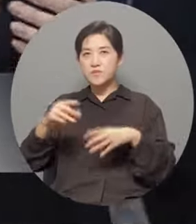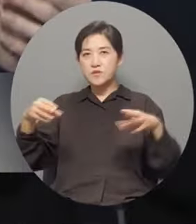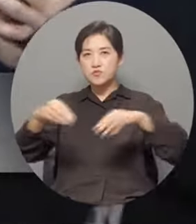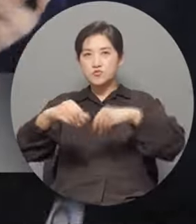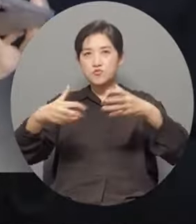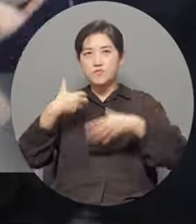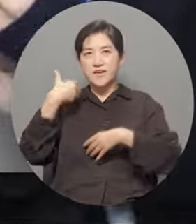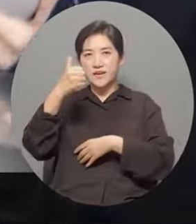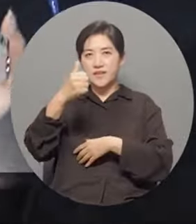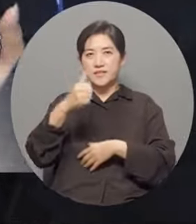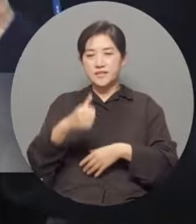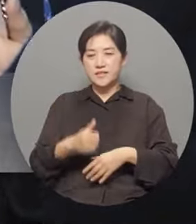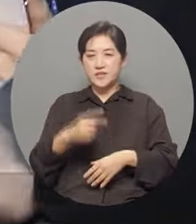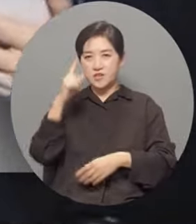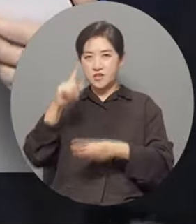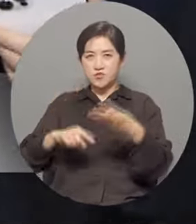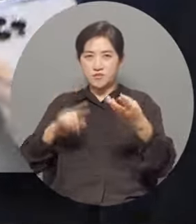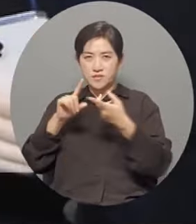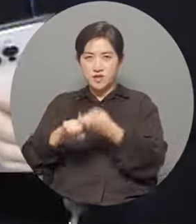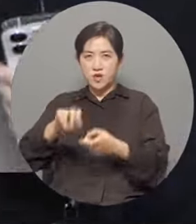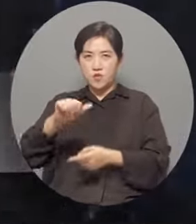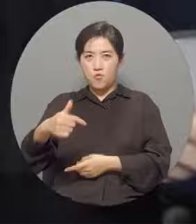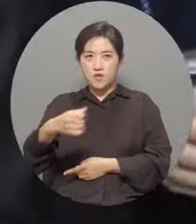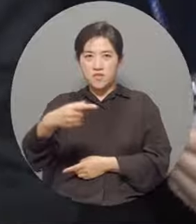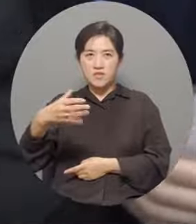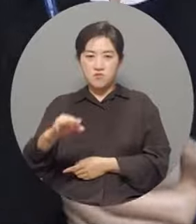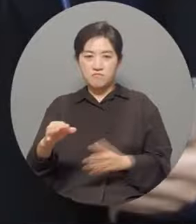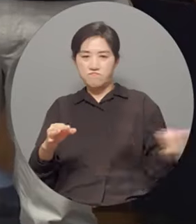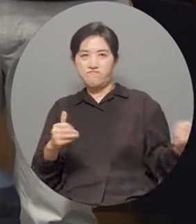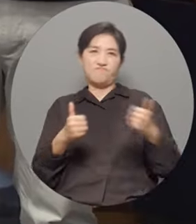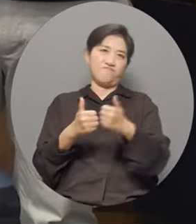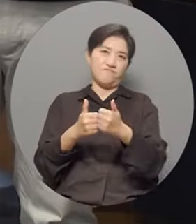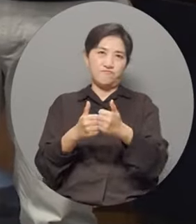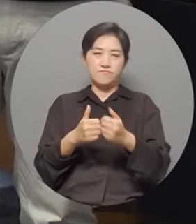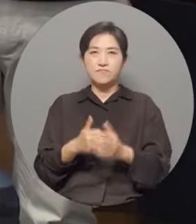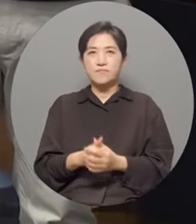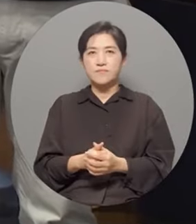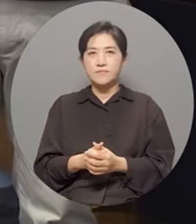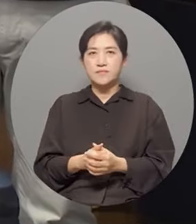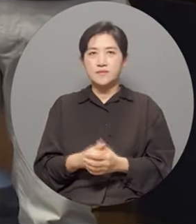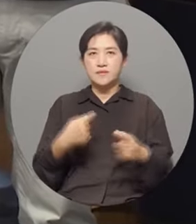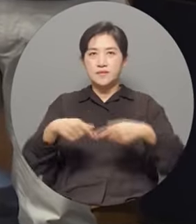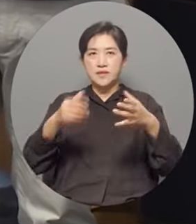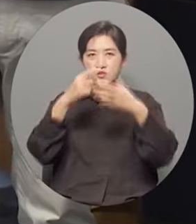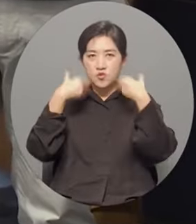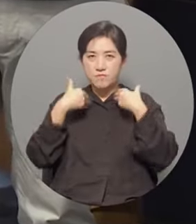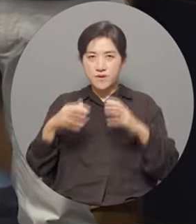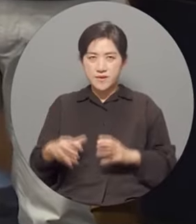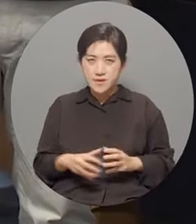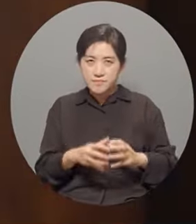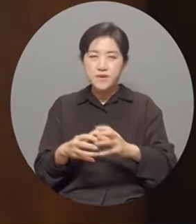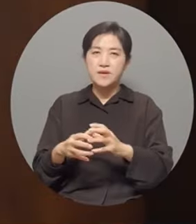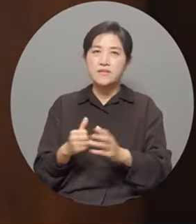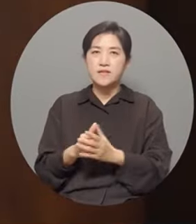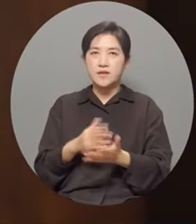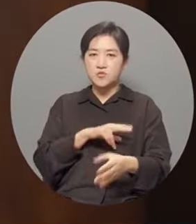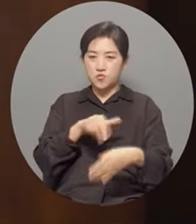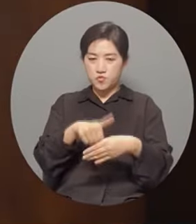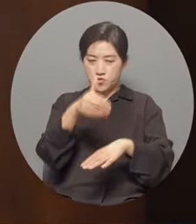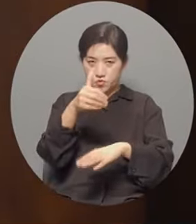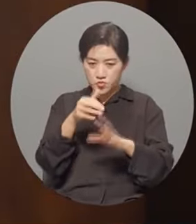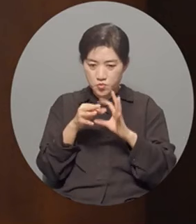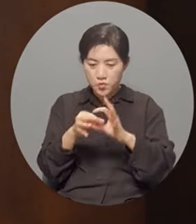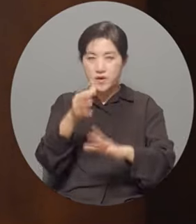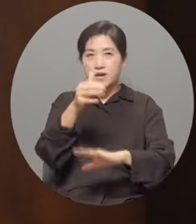장관을 지낸 친원전 장관이 첫 대항마로 나섰습니다 당과 정부가 한 마음 한 뜻으로 총선을 통해 나타난